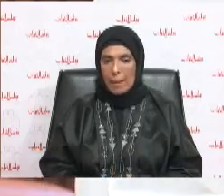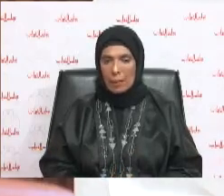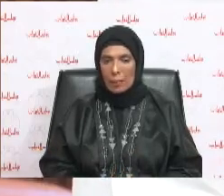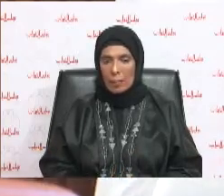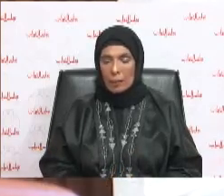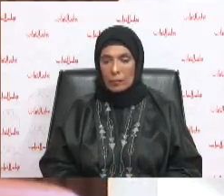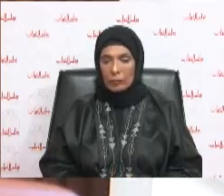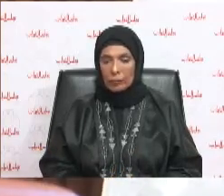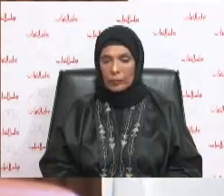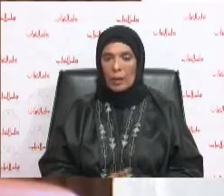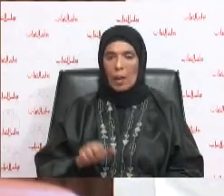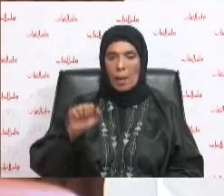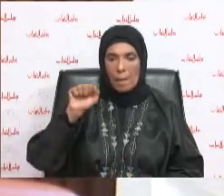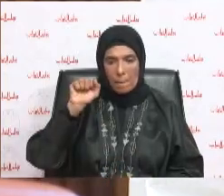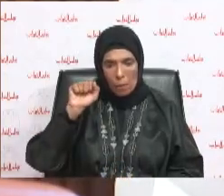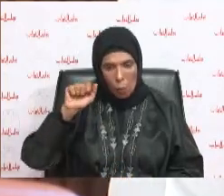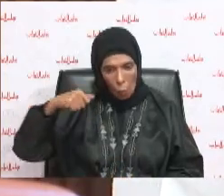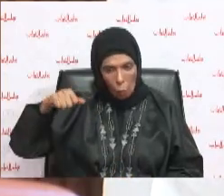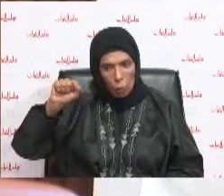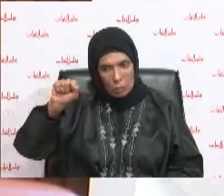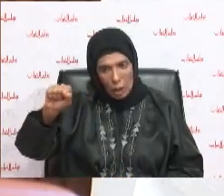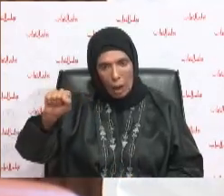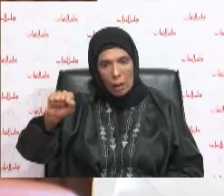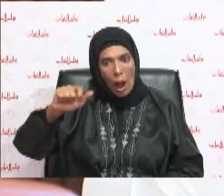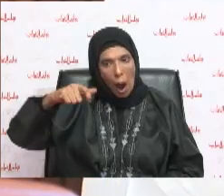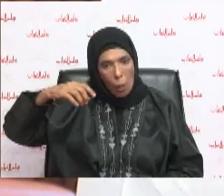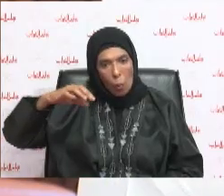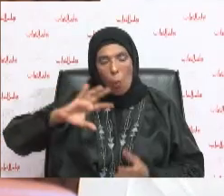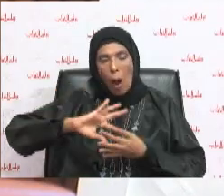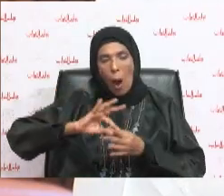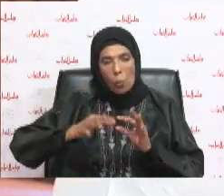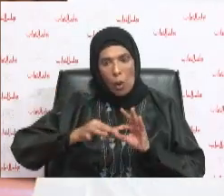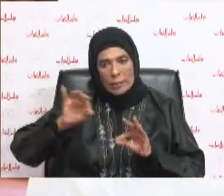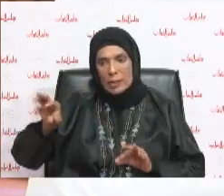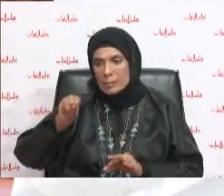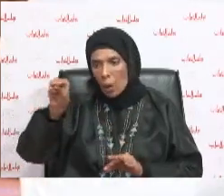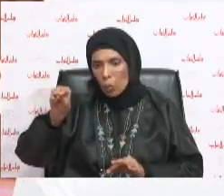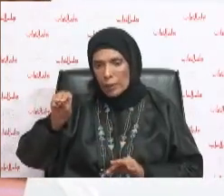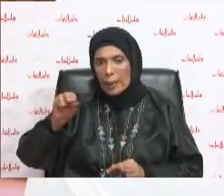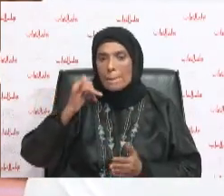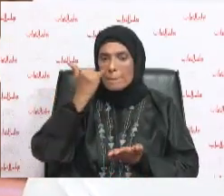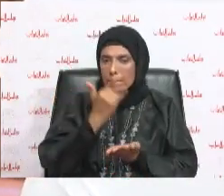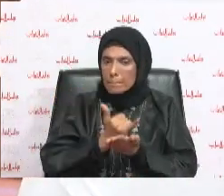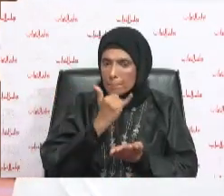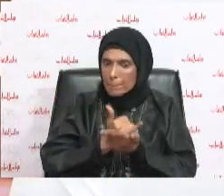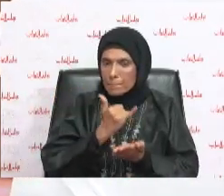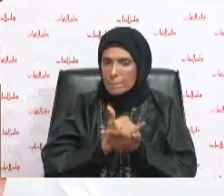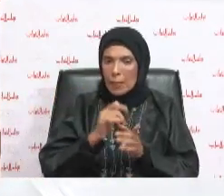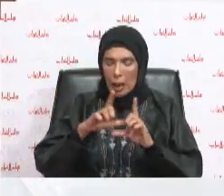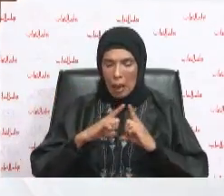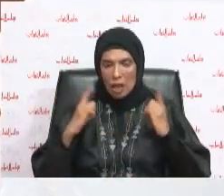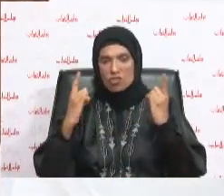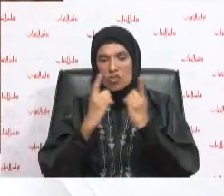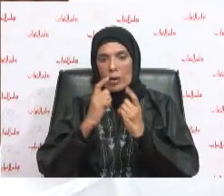فلا بد من جهة رسمية معينة تأخذ هذا الاختصاص ويكون هناك لجنة مجتمعة